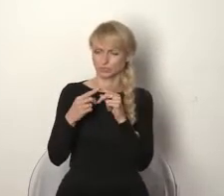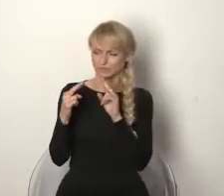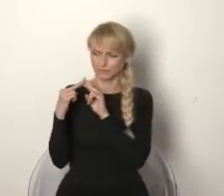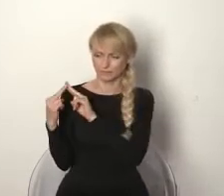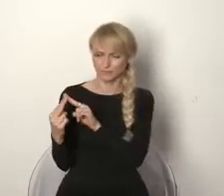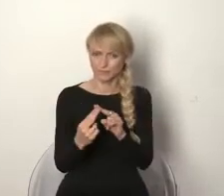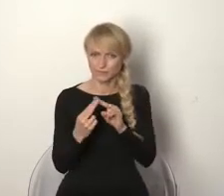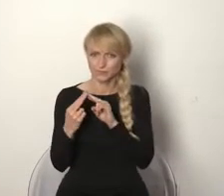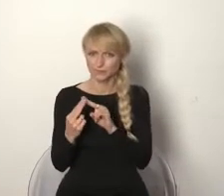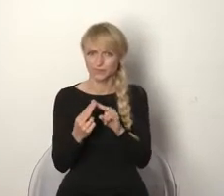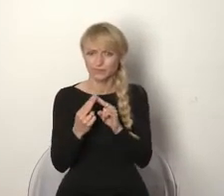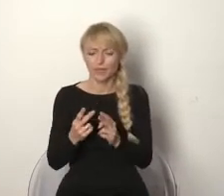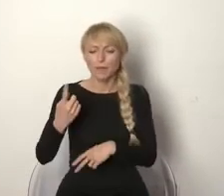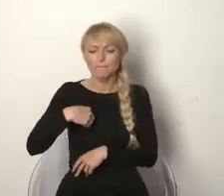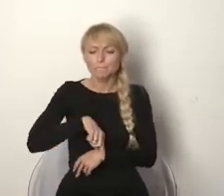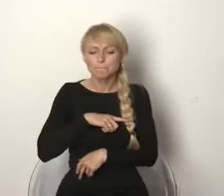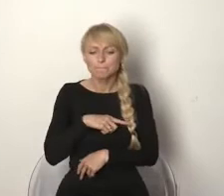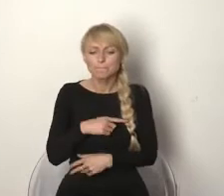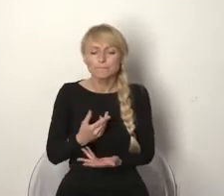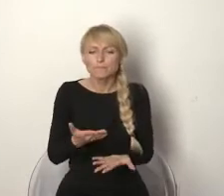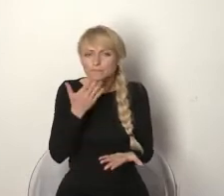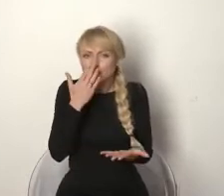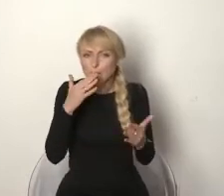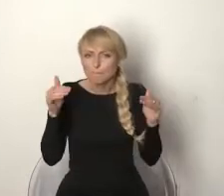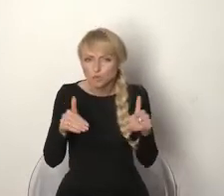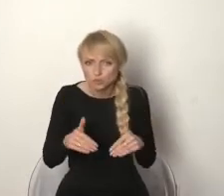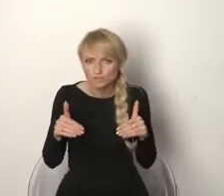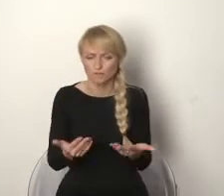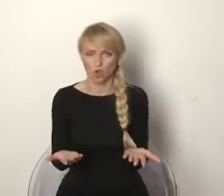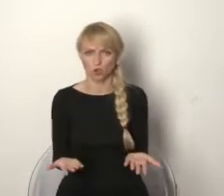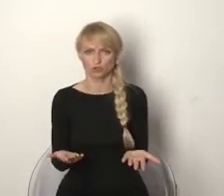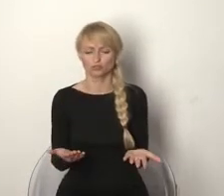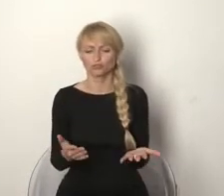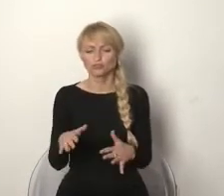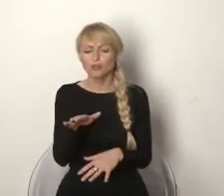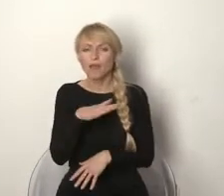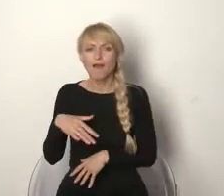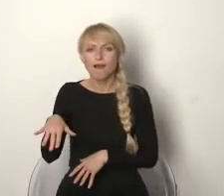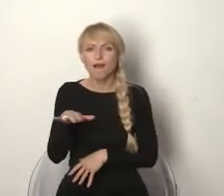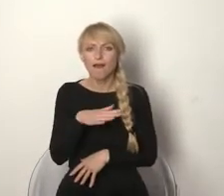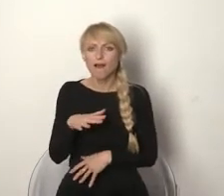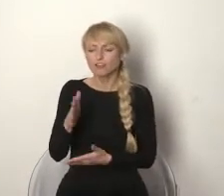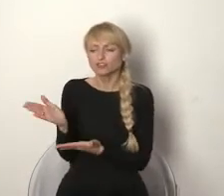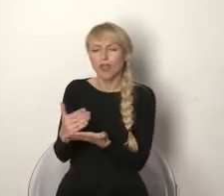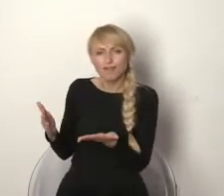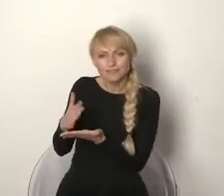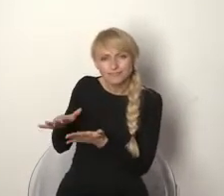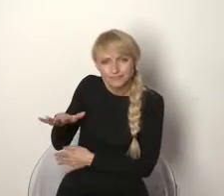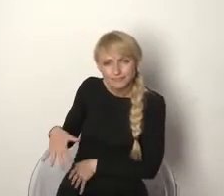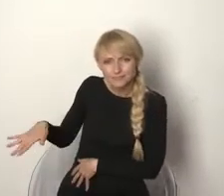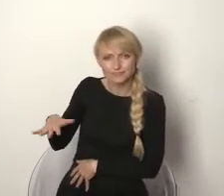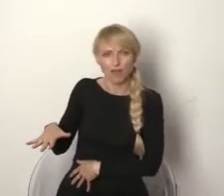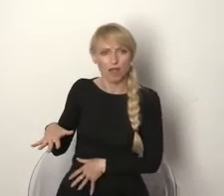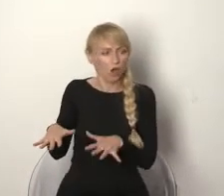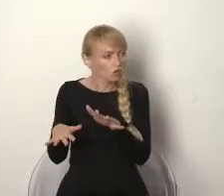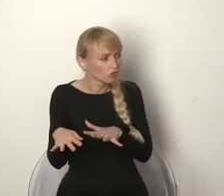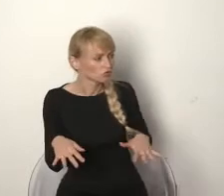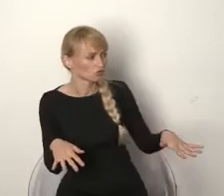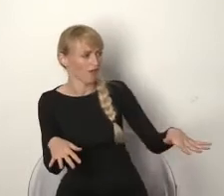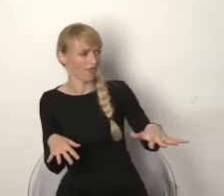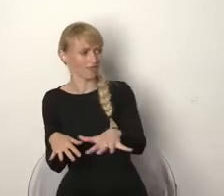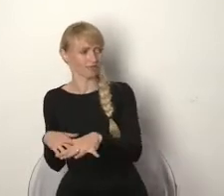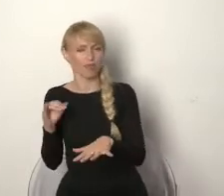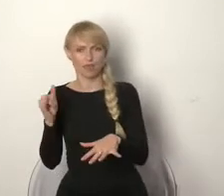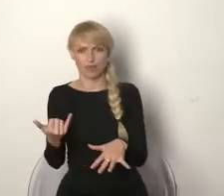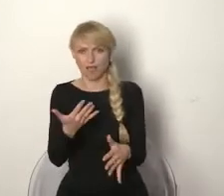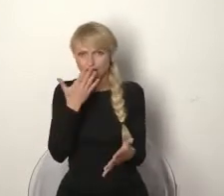swoje możliwości, jak my widzimy, w jakiej jesteśmy dzielnicy, jak widzimy nasze otoczenie bezpośrednio. Patrzyliśmy też na